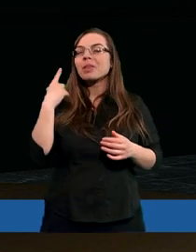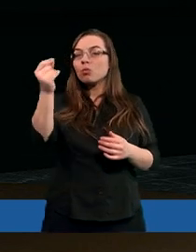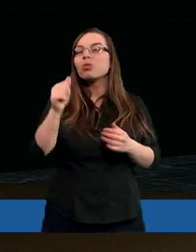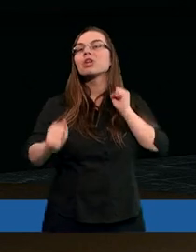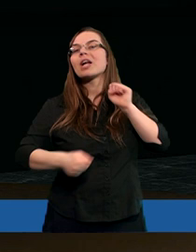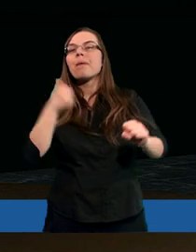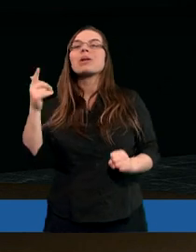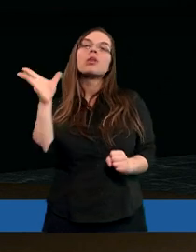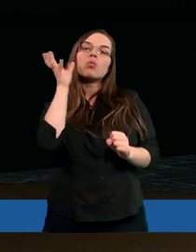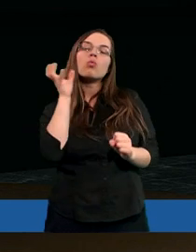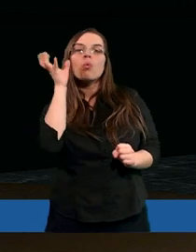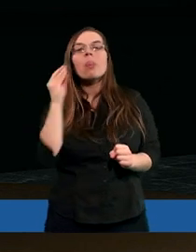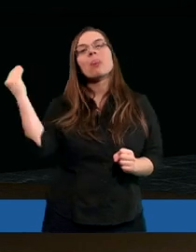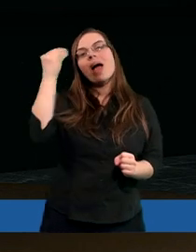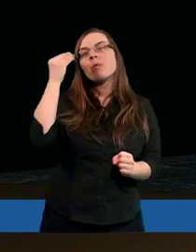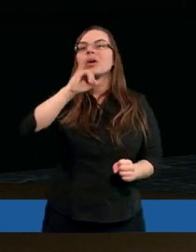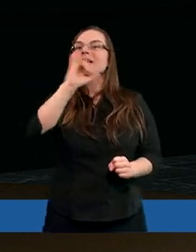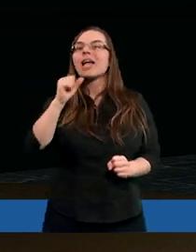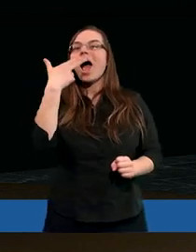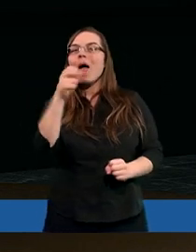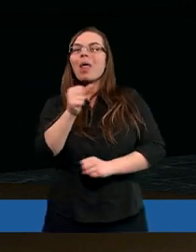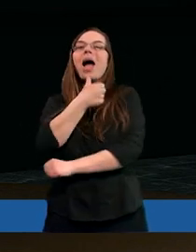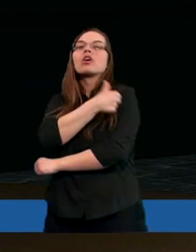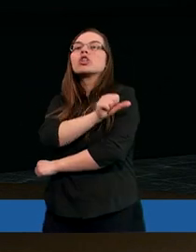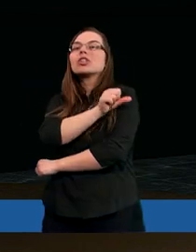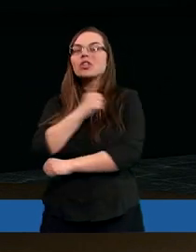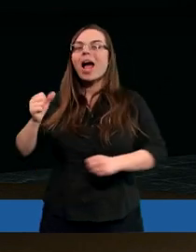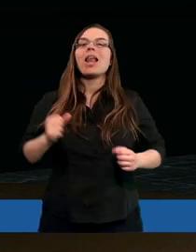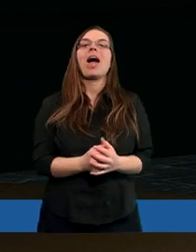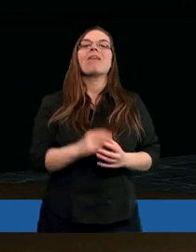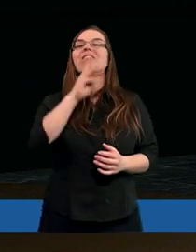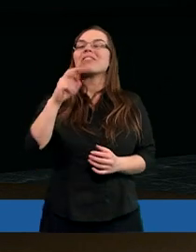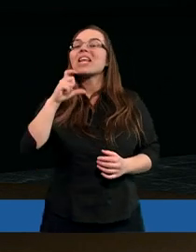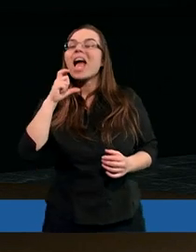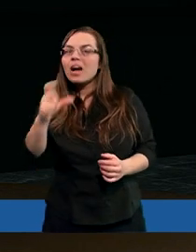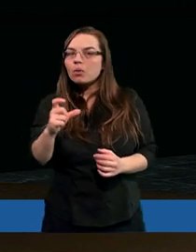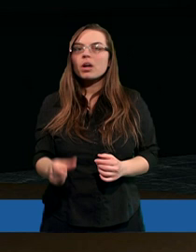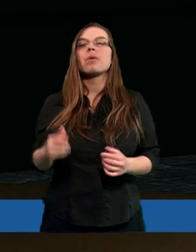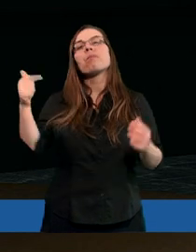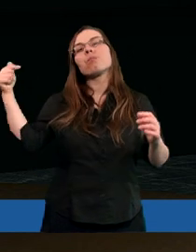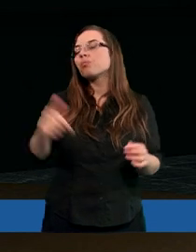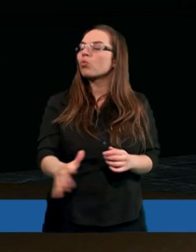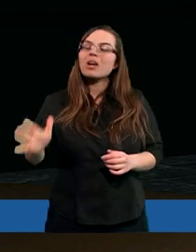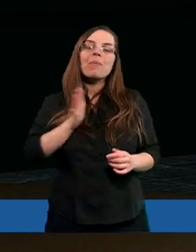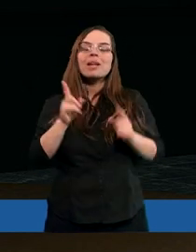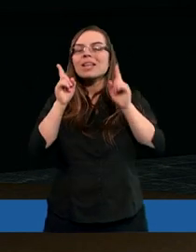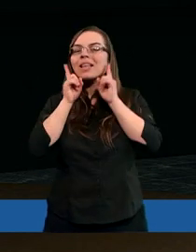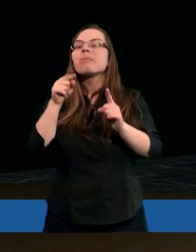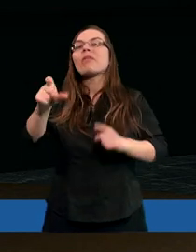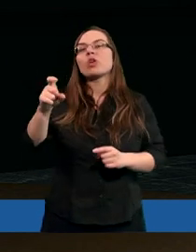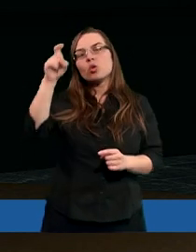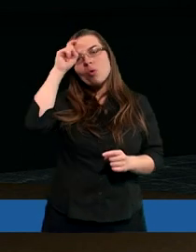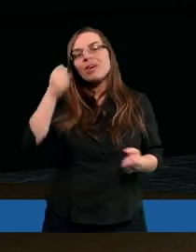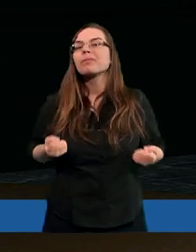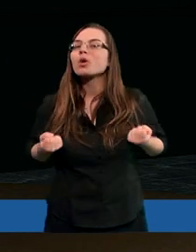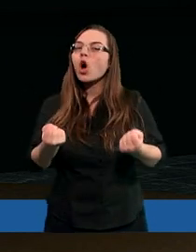słuchać nauk Jana Chrzciciela. Więc musiał być naprawdę człowiekiem